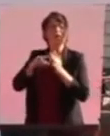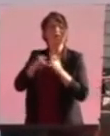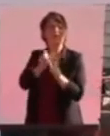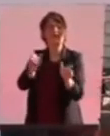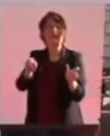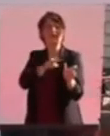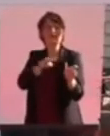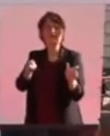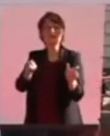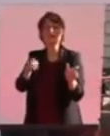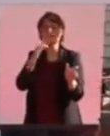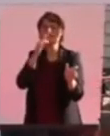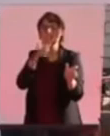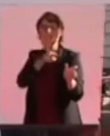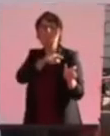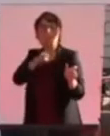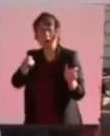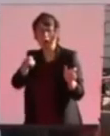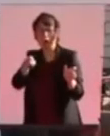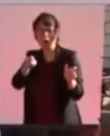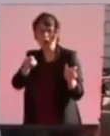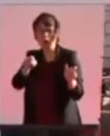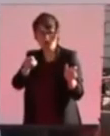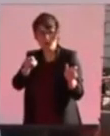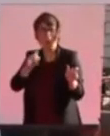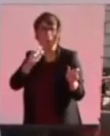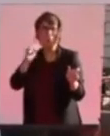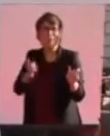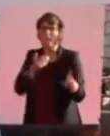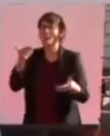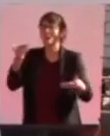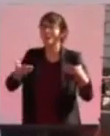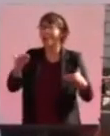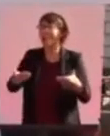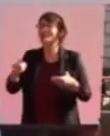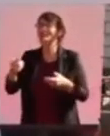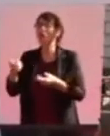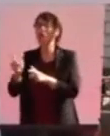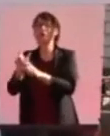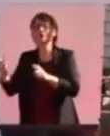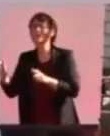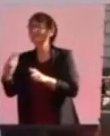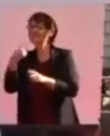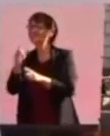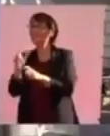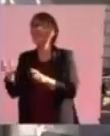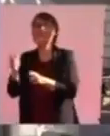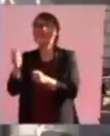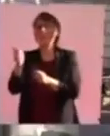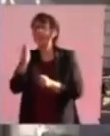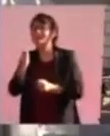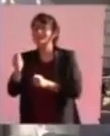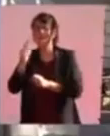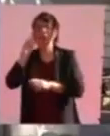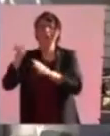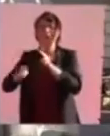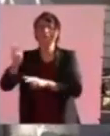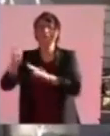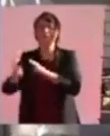controllo vigilanza sarebbe stato meglio che la prevenzione viene prima ed è importante